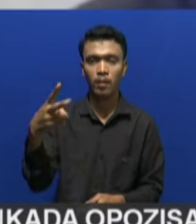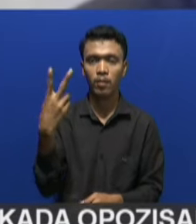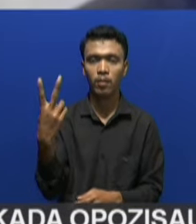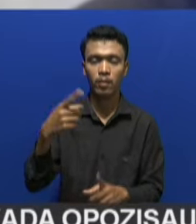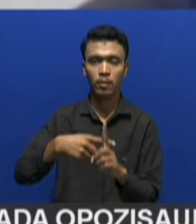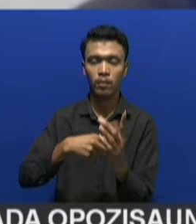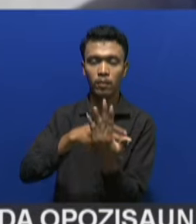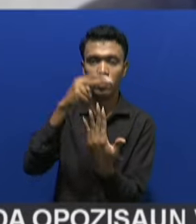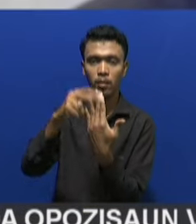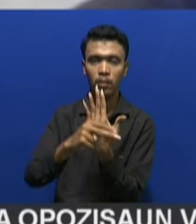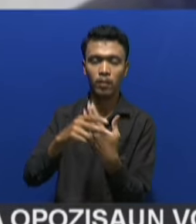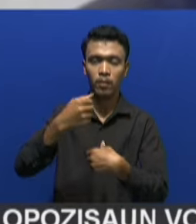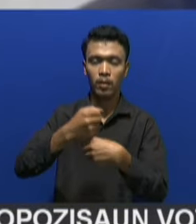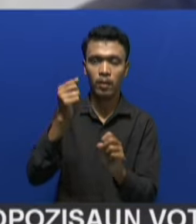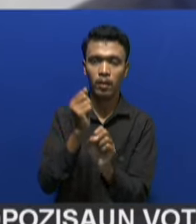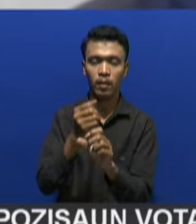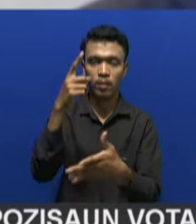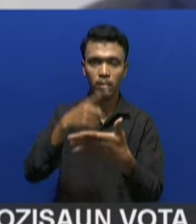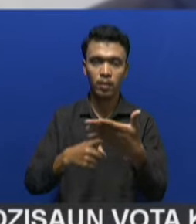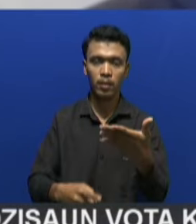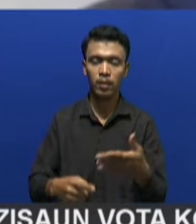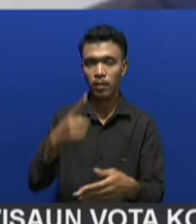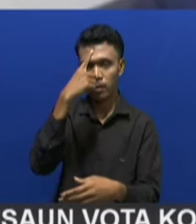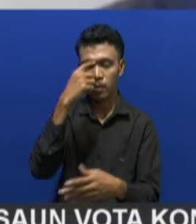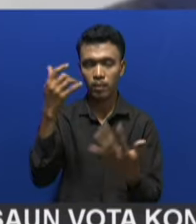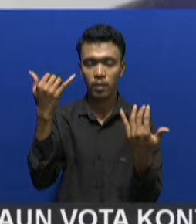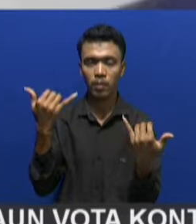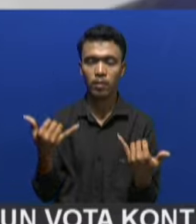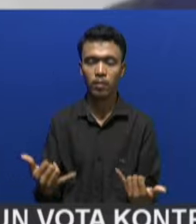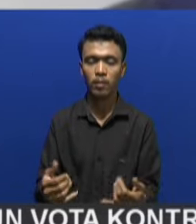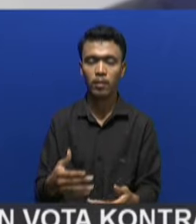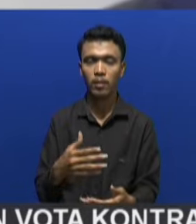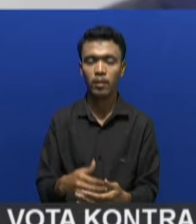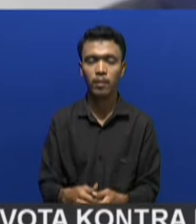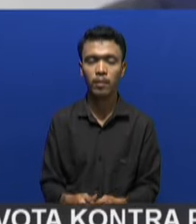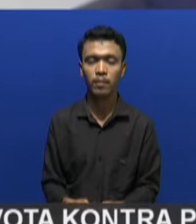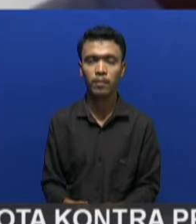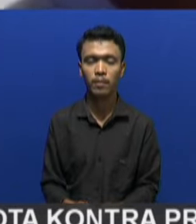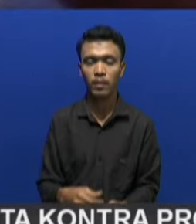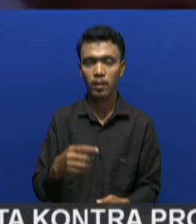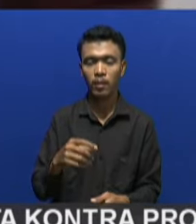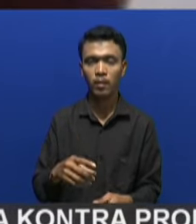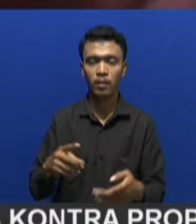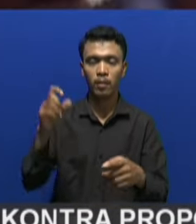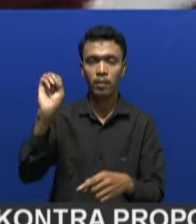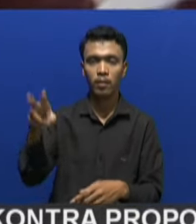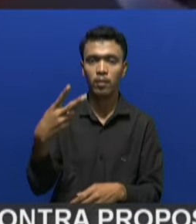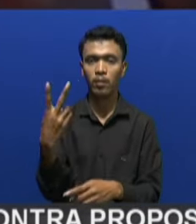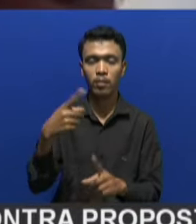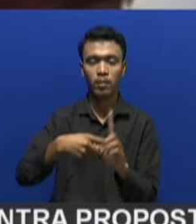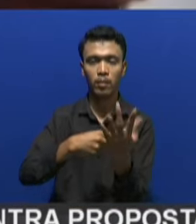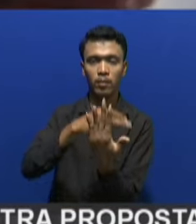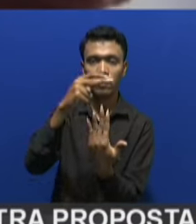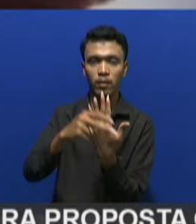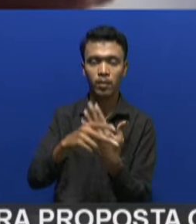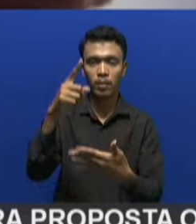ne, halo saida, ma con il loro tenar los ne. 12 di novembre ne, saida ma che acontece, ma che ohi, i